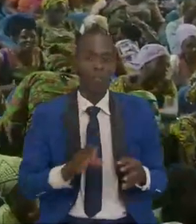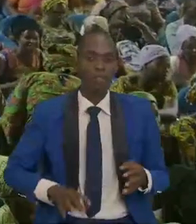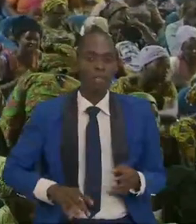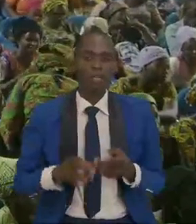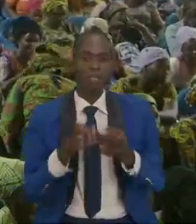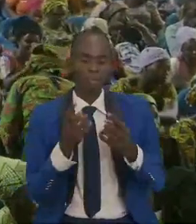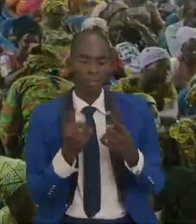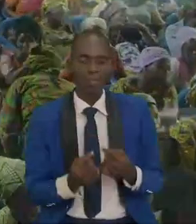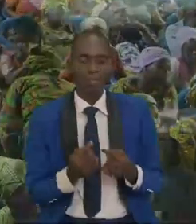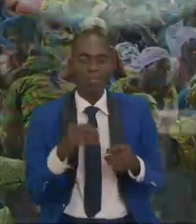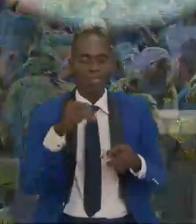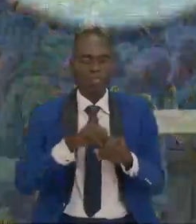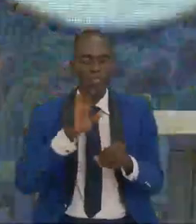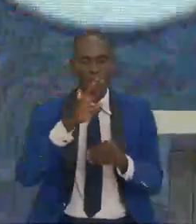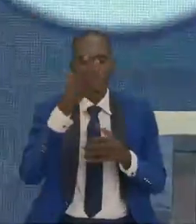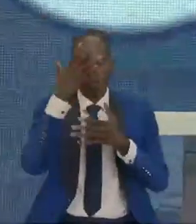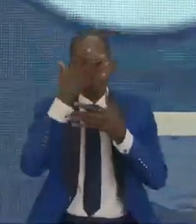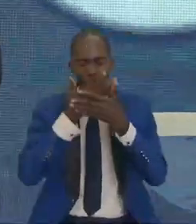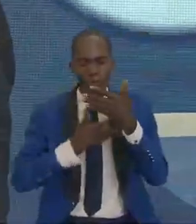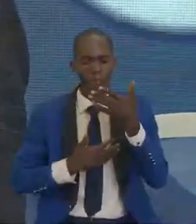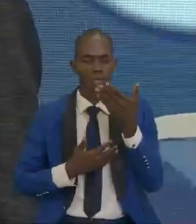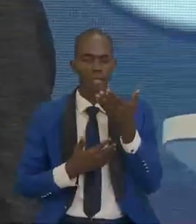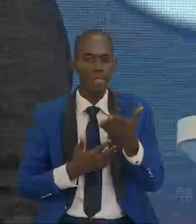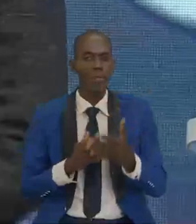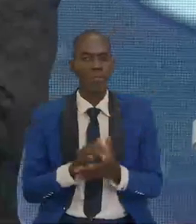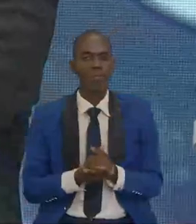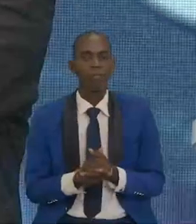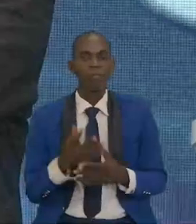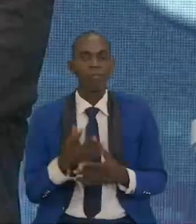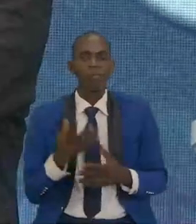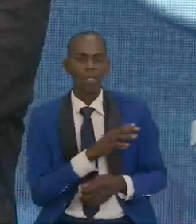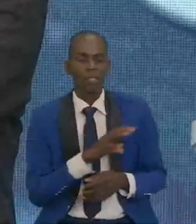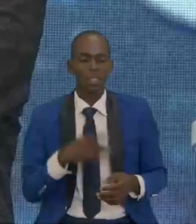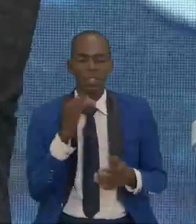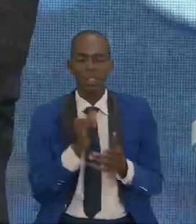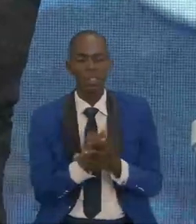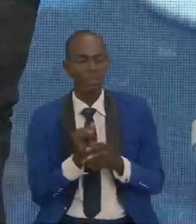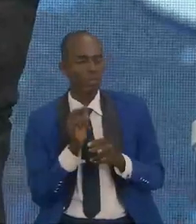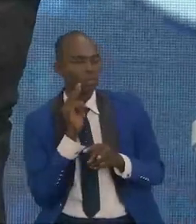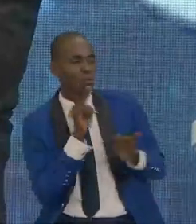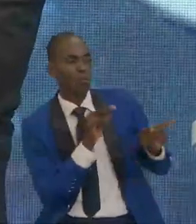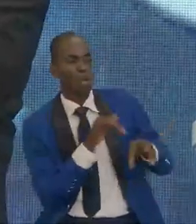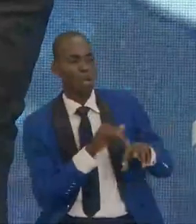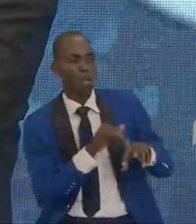Si Christ se présente devant toi maintenant et dit, regarde ma main,